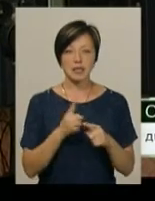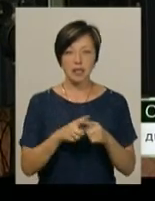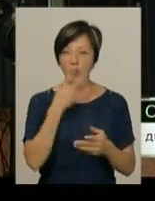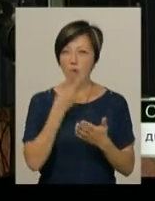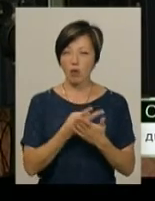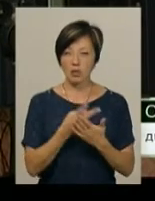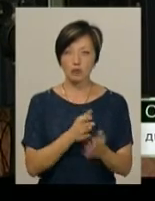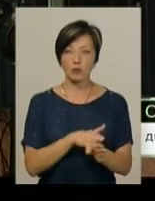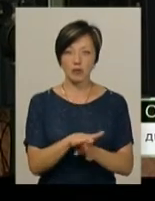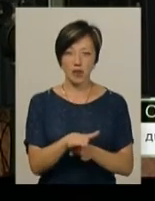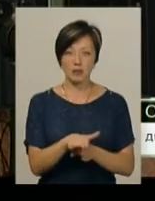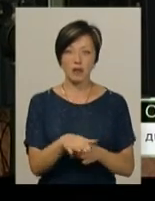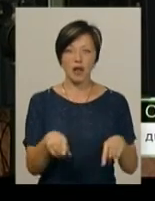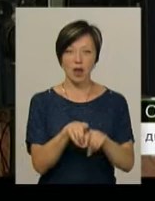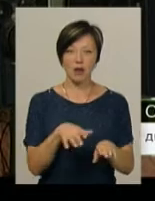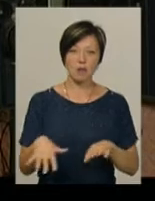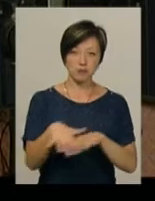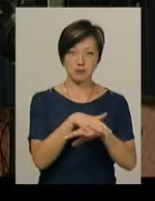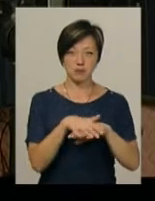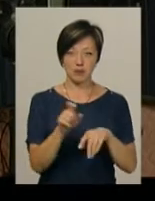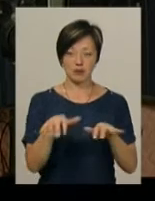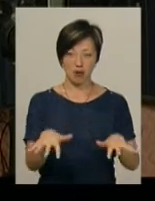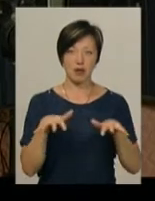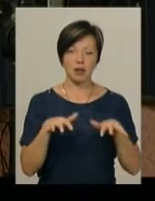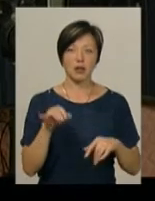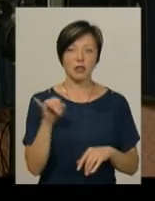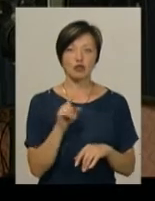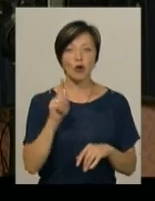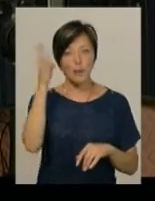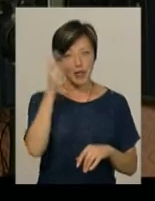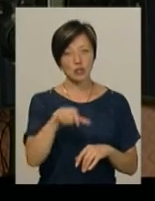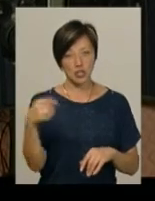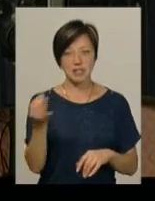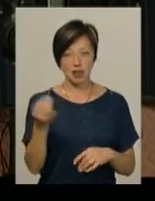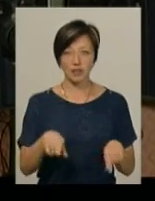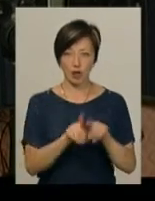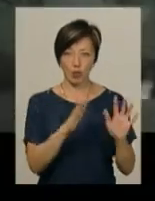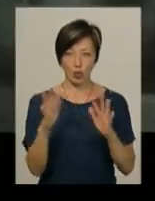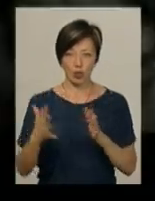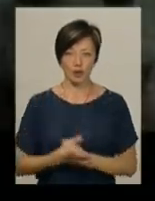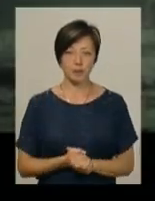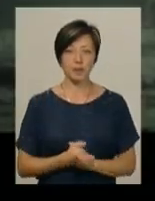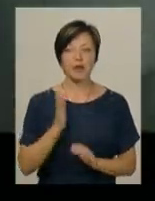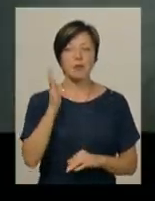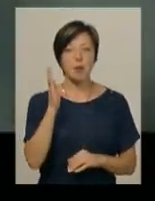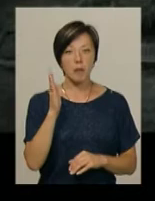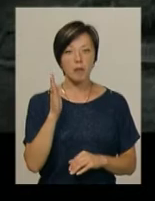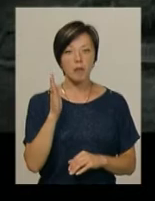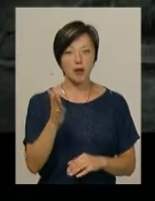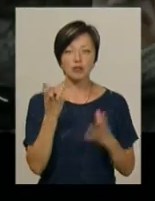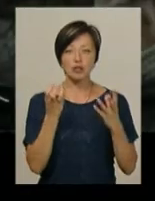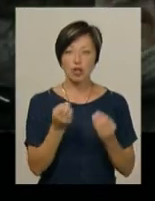показ відбувається при такій наповненості залу і що хмельничани зацікавлені в таких подіях. Попереду допрем'єрний